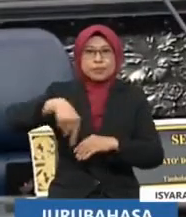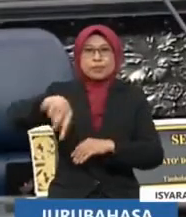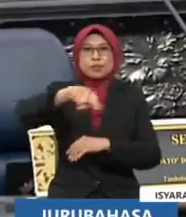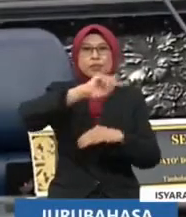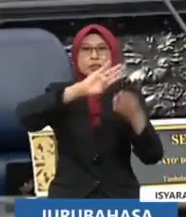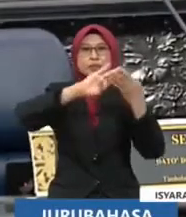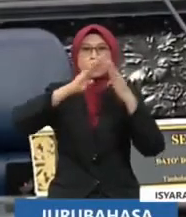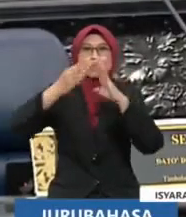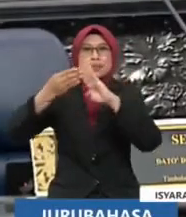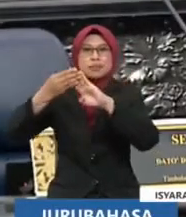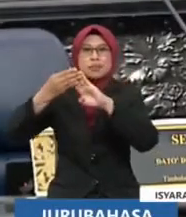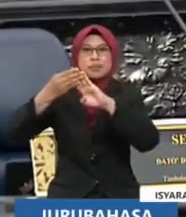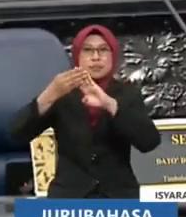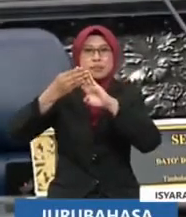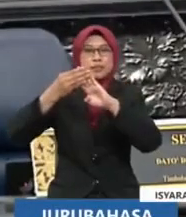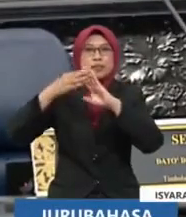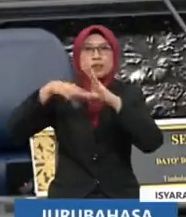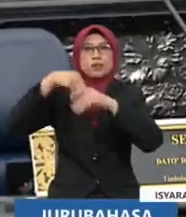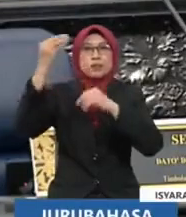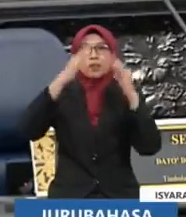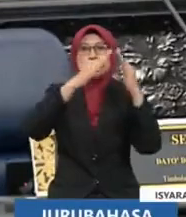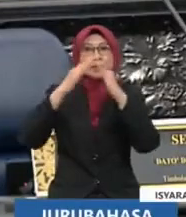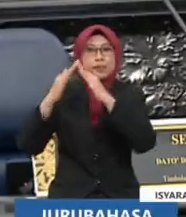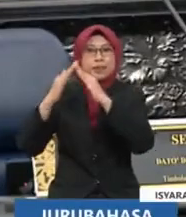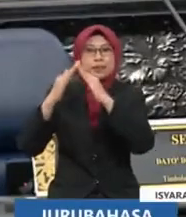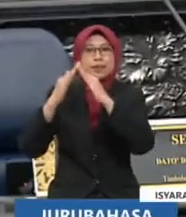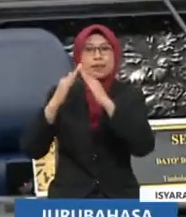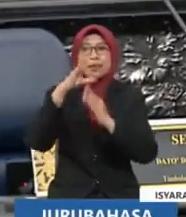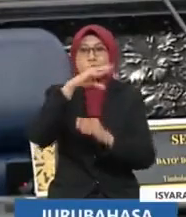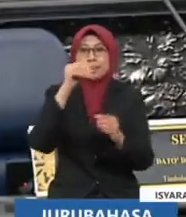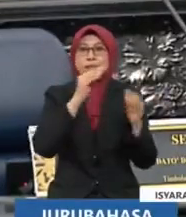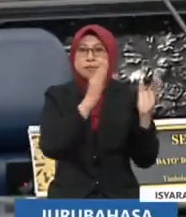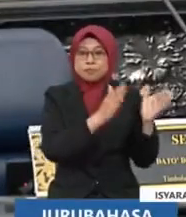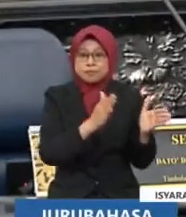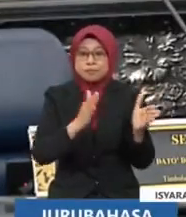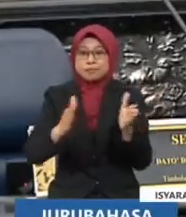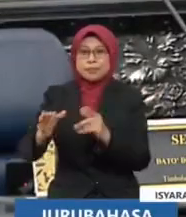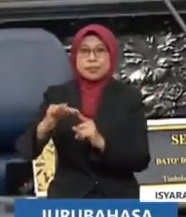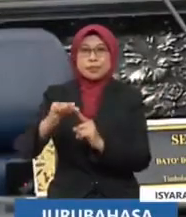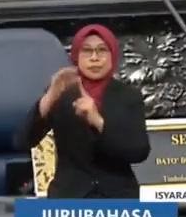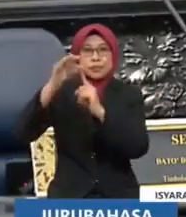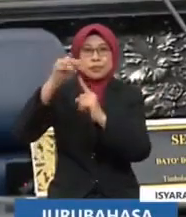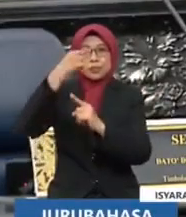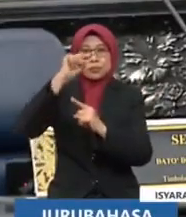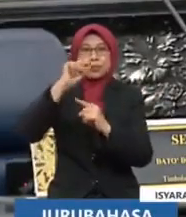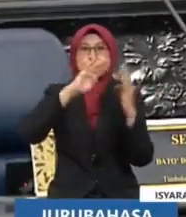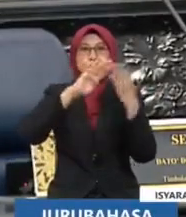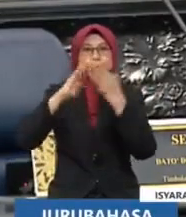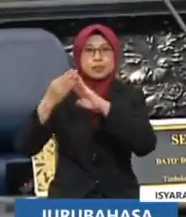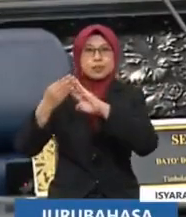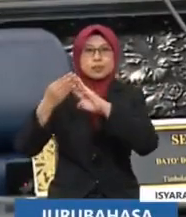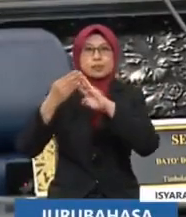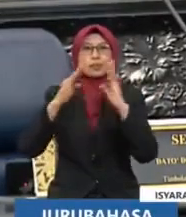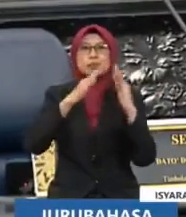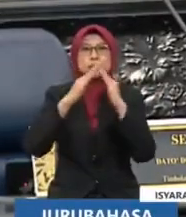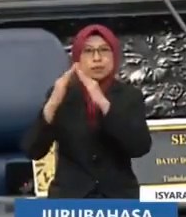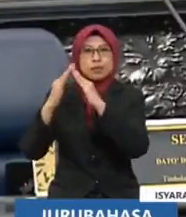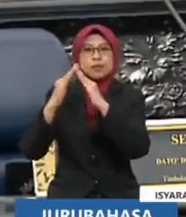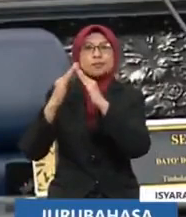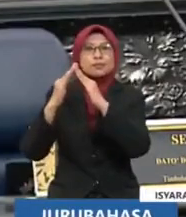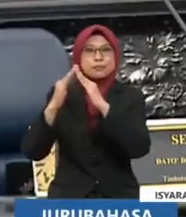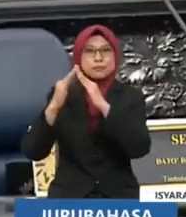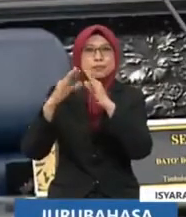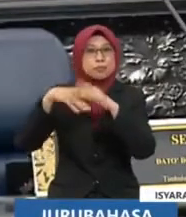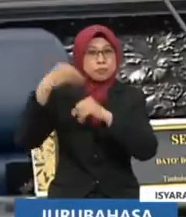kalangan komuniti-komuniti luar bandar. Malah perancangan khas untuk komuniti luar bandar masih